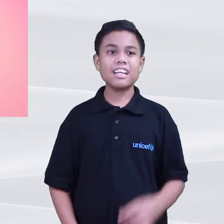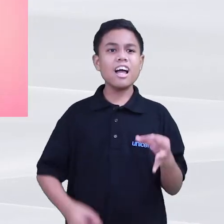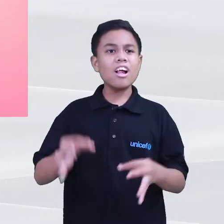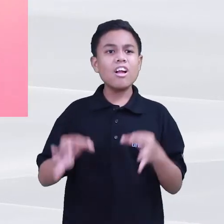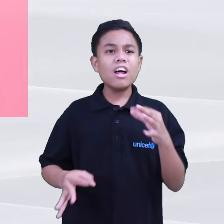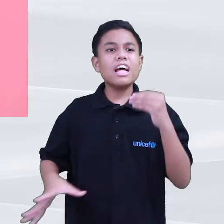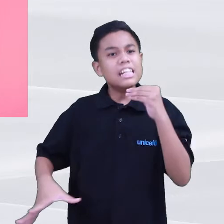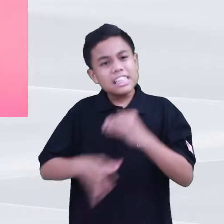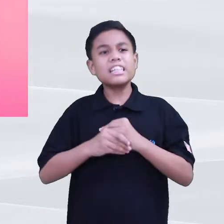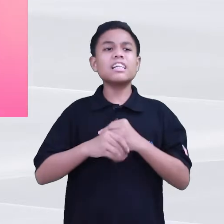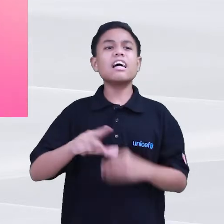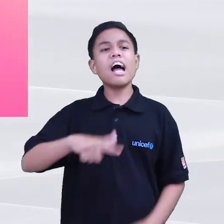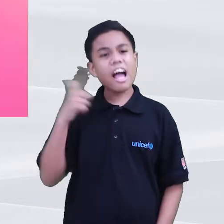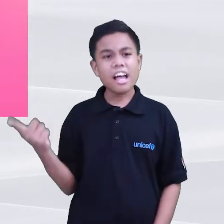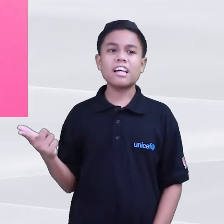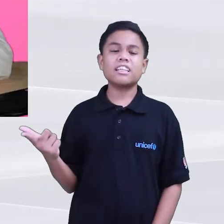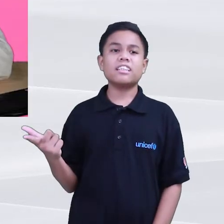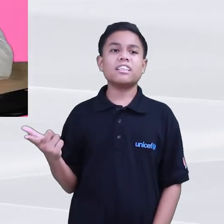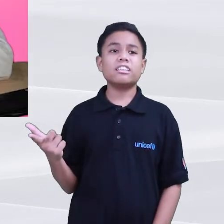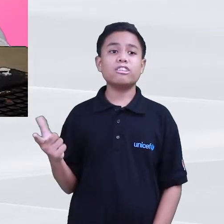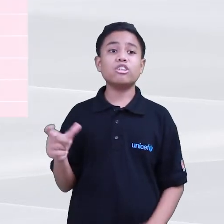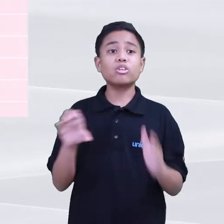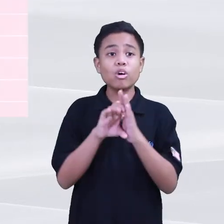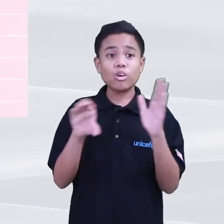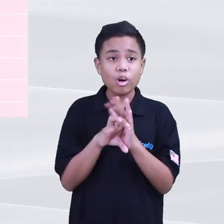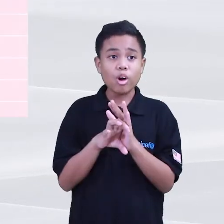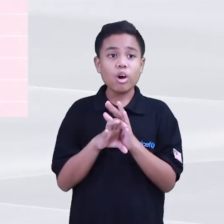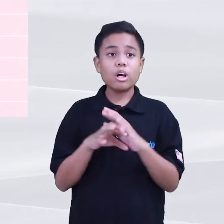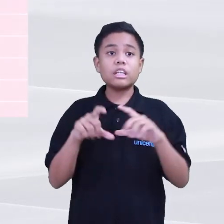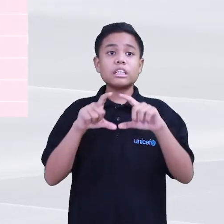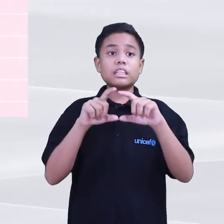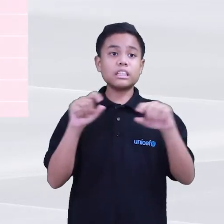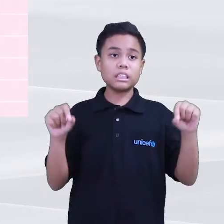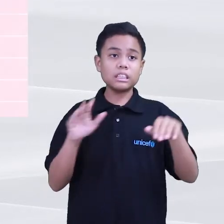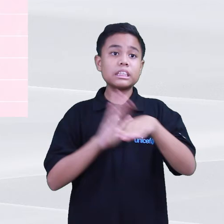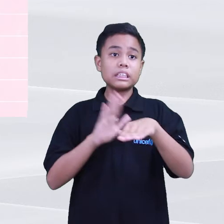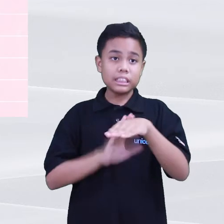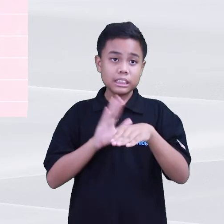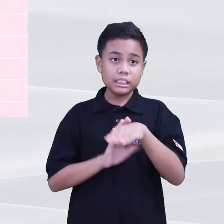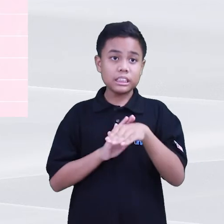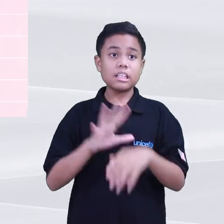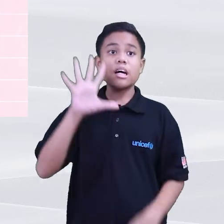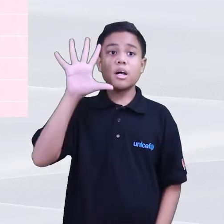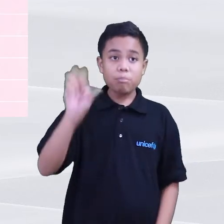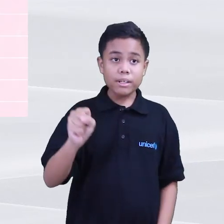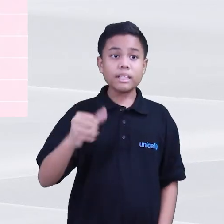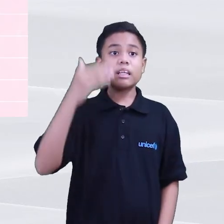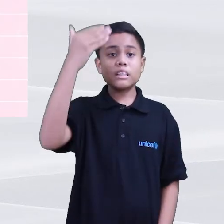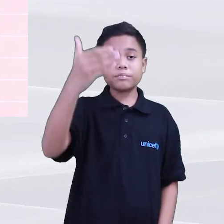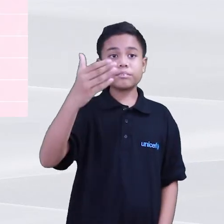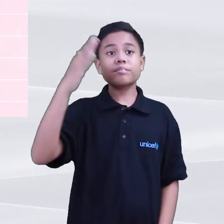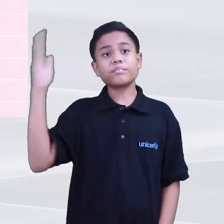Jadi, kalau kita nak tambahkan situasi lain, contohnya situasi di mana penderia depan dan kiri mengesan objek